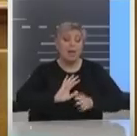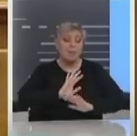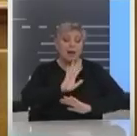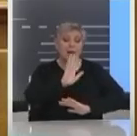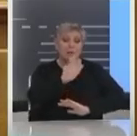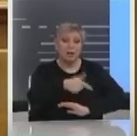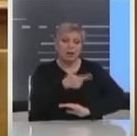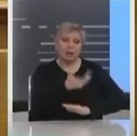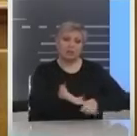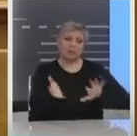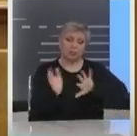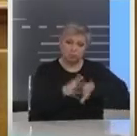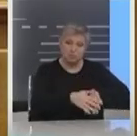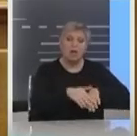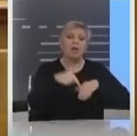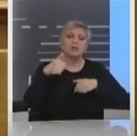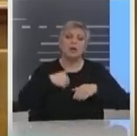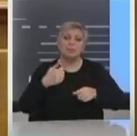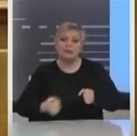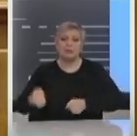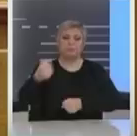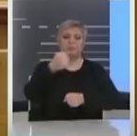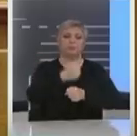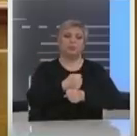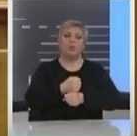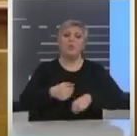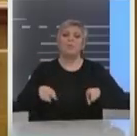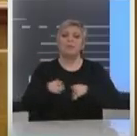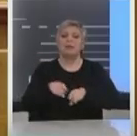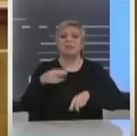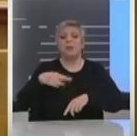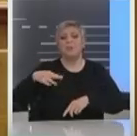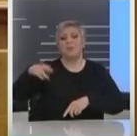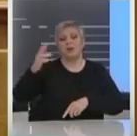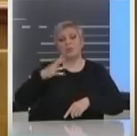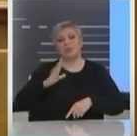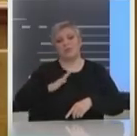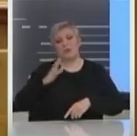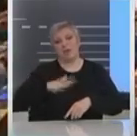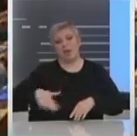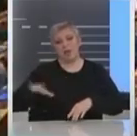κάνουμε πράξη εμείς μαζί με την ελληνική πλειοψηφία του ελληνικού λαού. Σας ευχαριστώ πολύ.